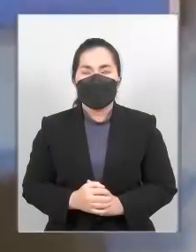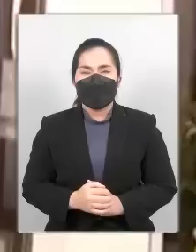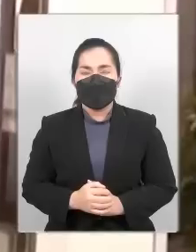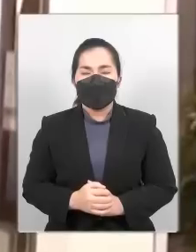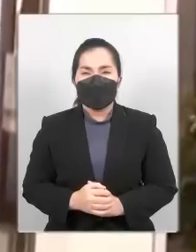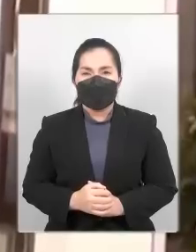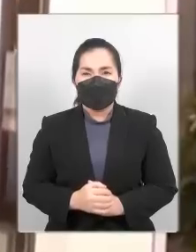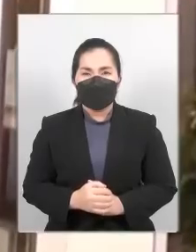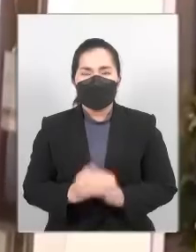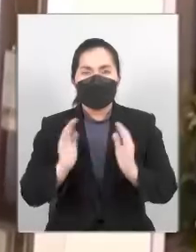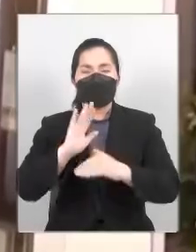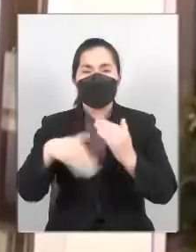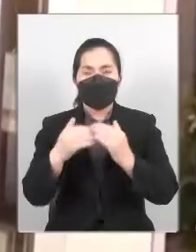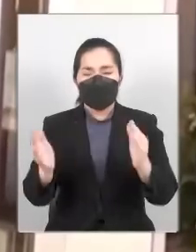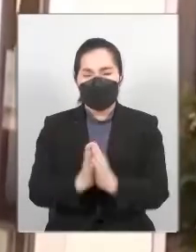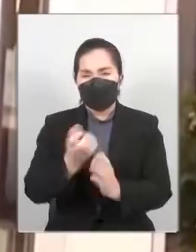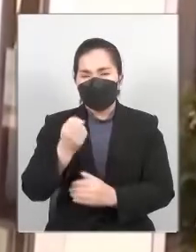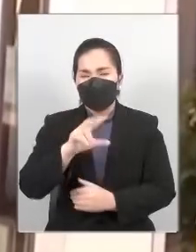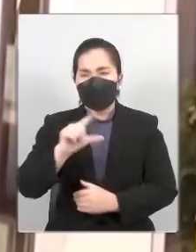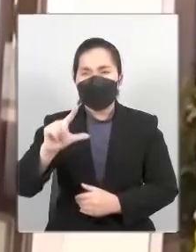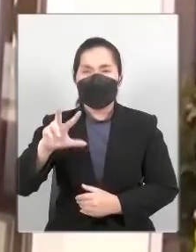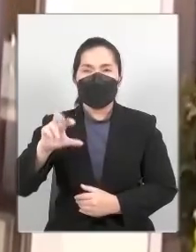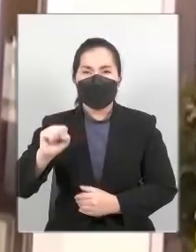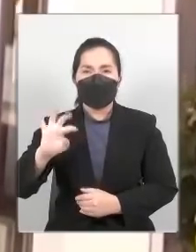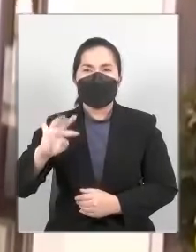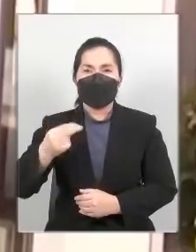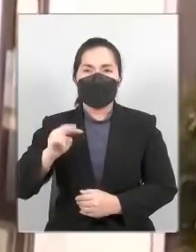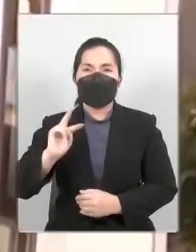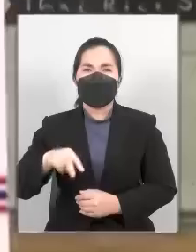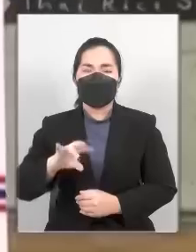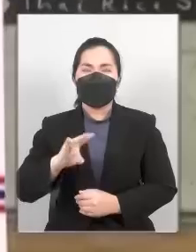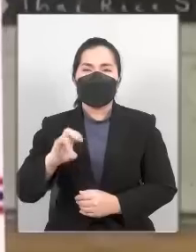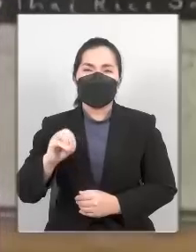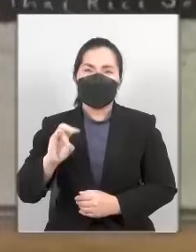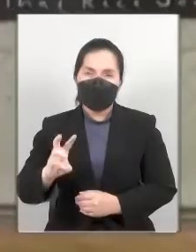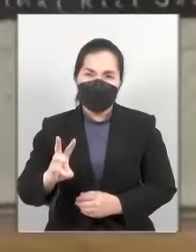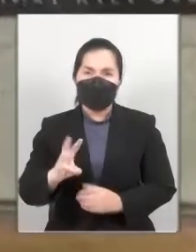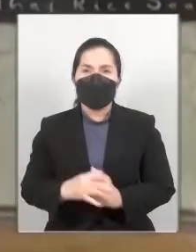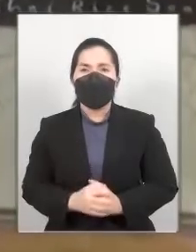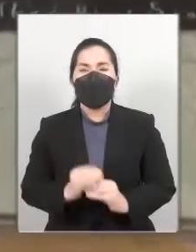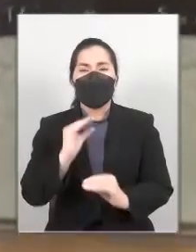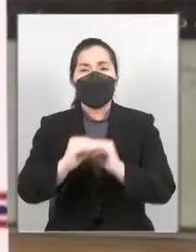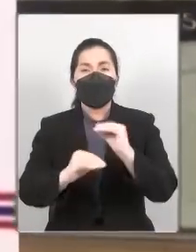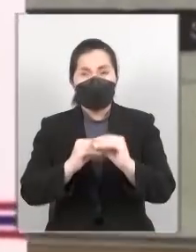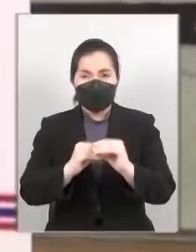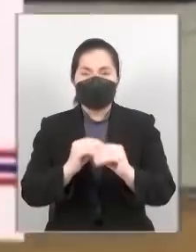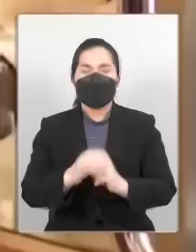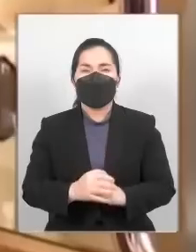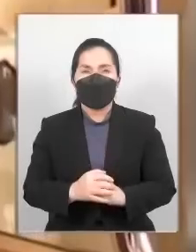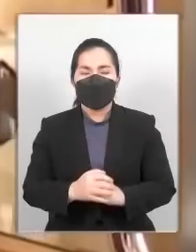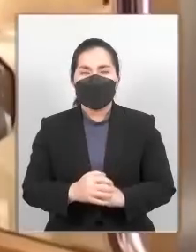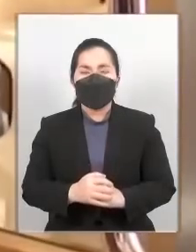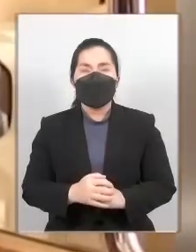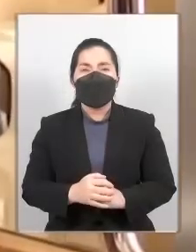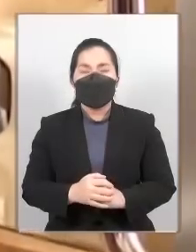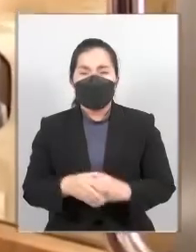ำนวนคนก็คือ 13,342,076 คนค่ะ และโครงการเพิ่มกำลังซื้อให้กับผู้ต้องการความช่วยเหลือพิเศ